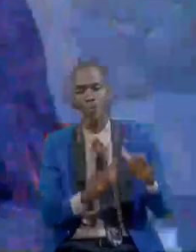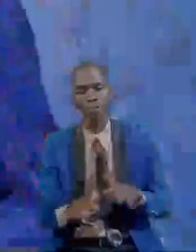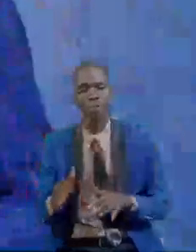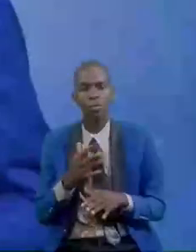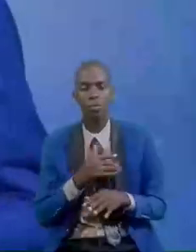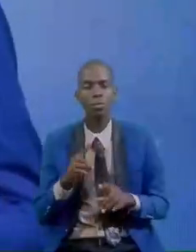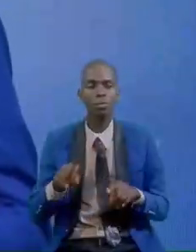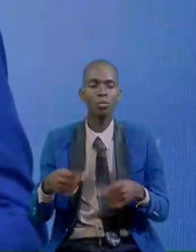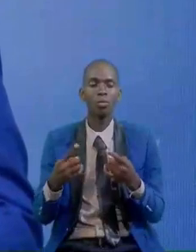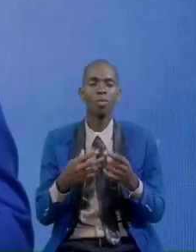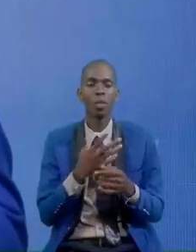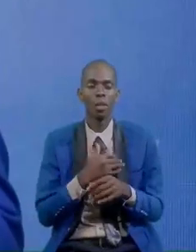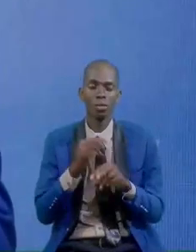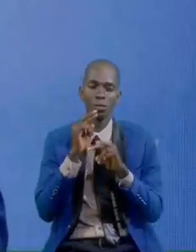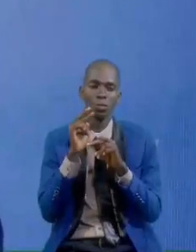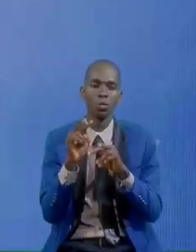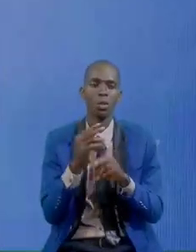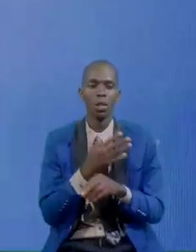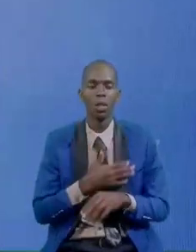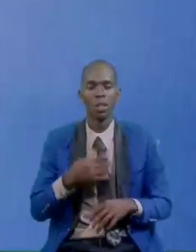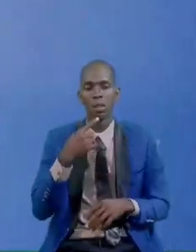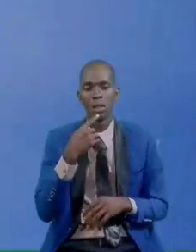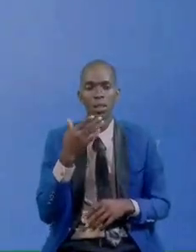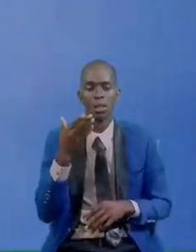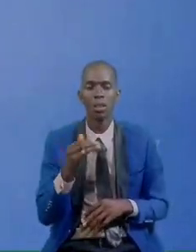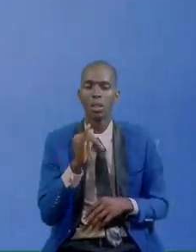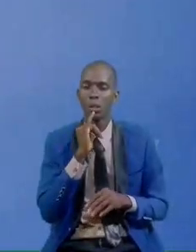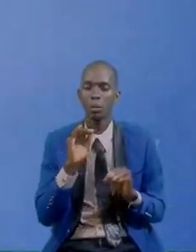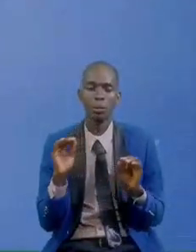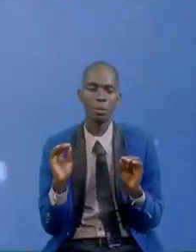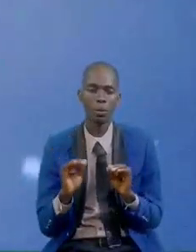il regarda et dit, il n'y a rien.